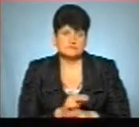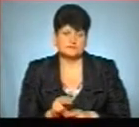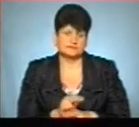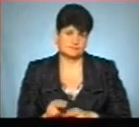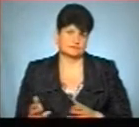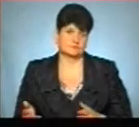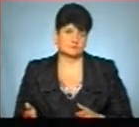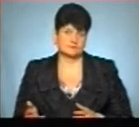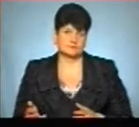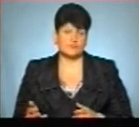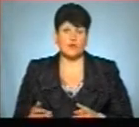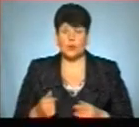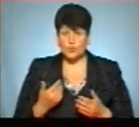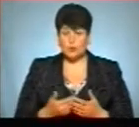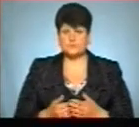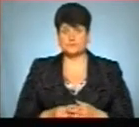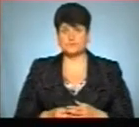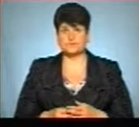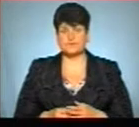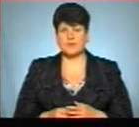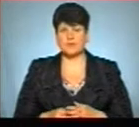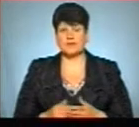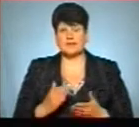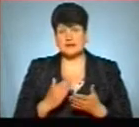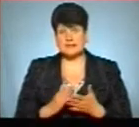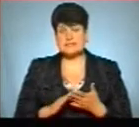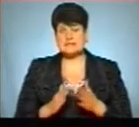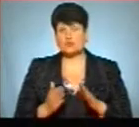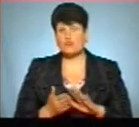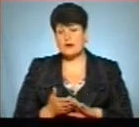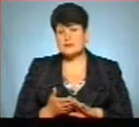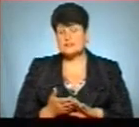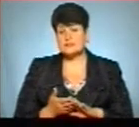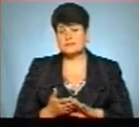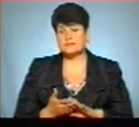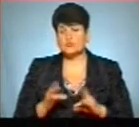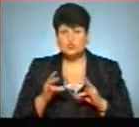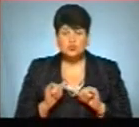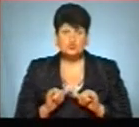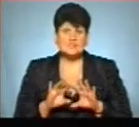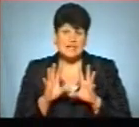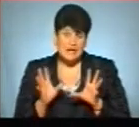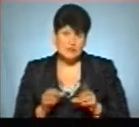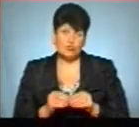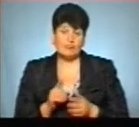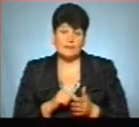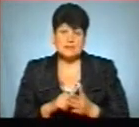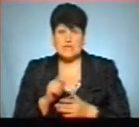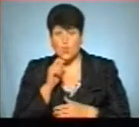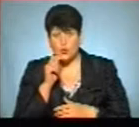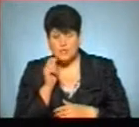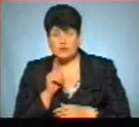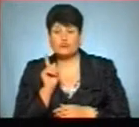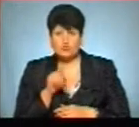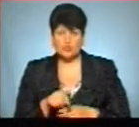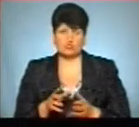лікуватися. От, отже, є ситуація, ну, загалом в містах України, в тому